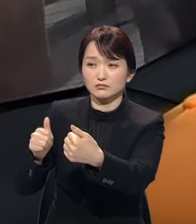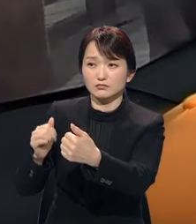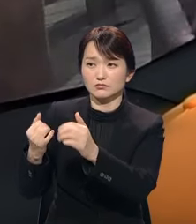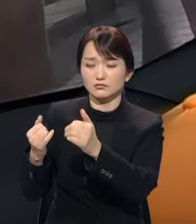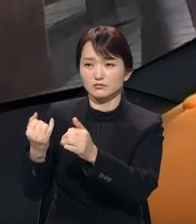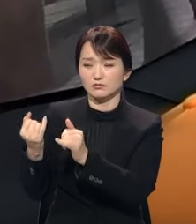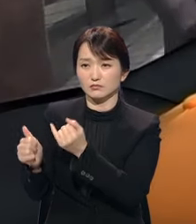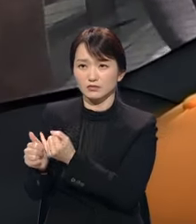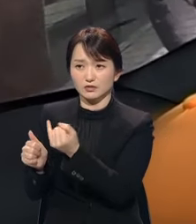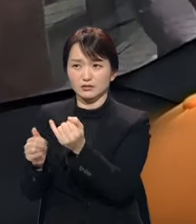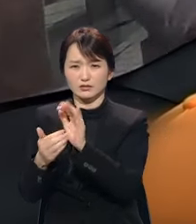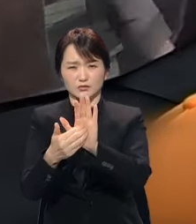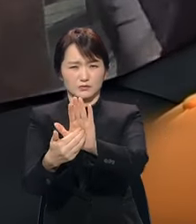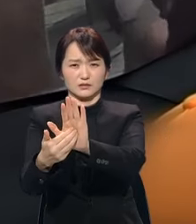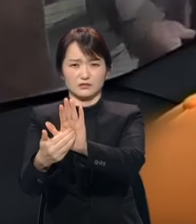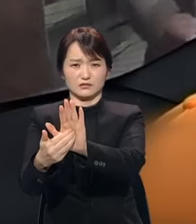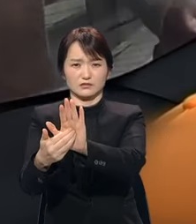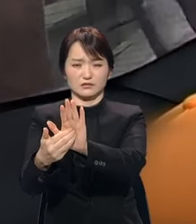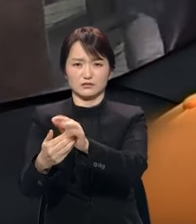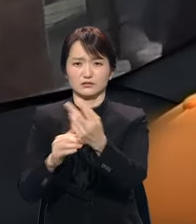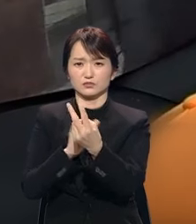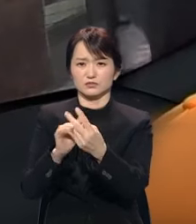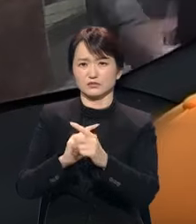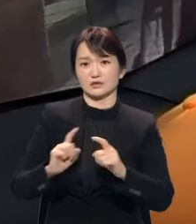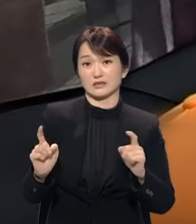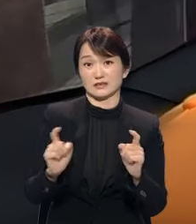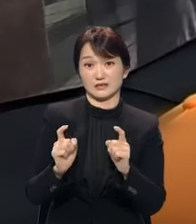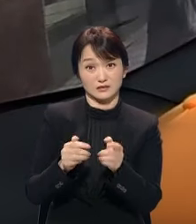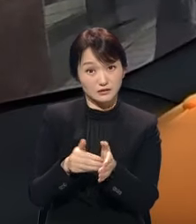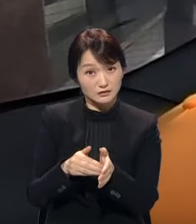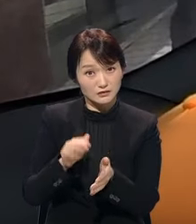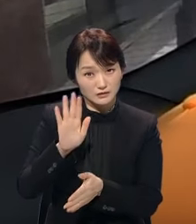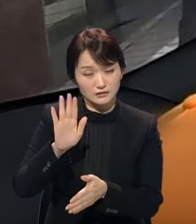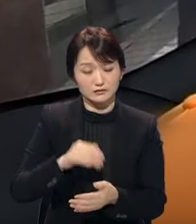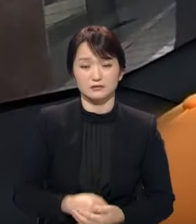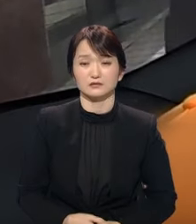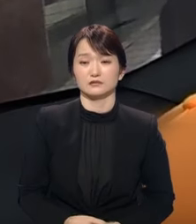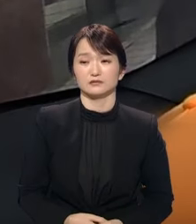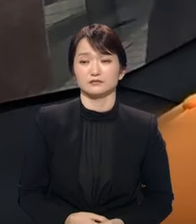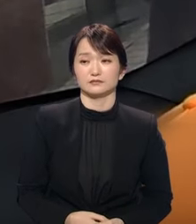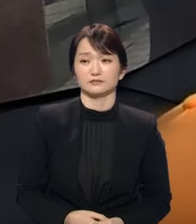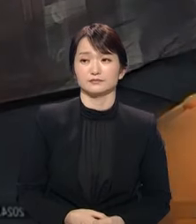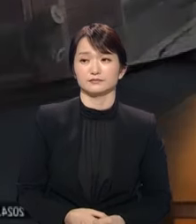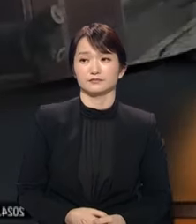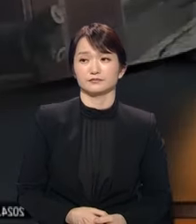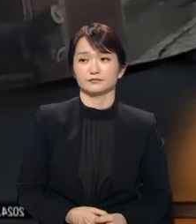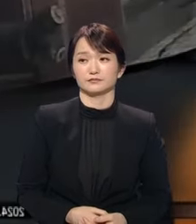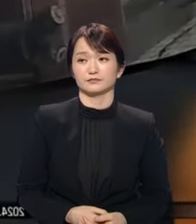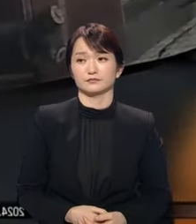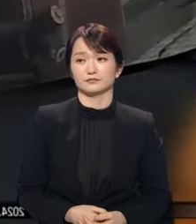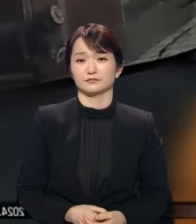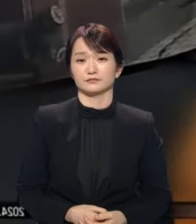금방, 세상에. 자, 두 사람의 다툼 여기서 끝나지 않았습니다. 함께 들어보시죠.